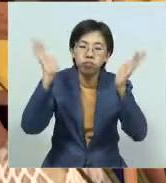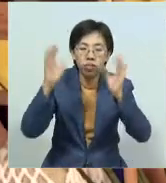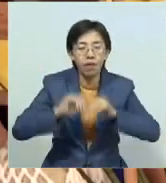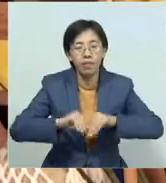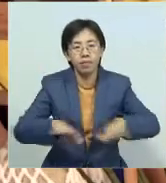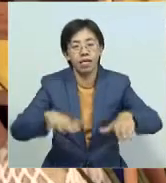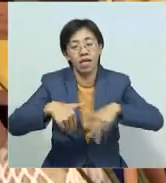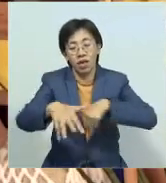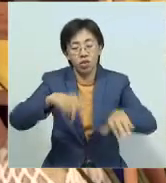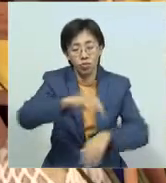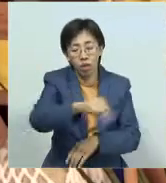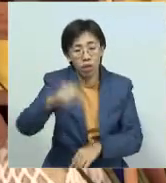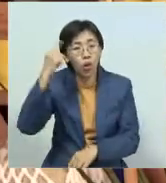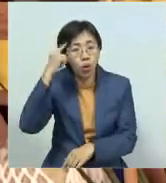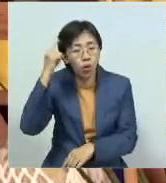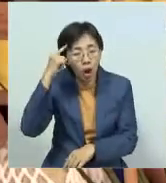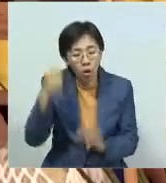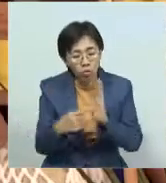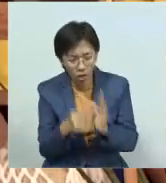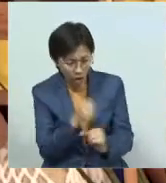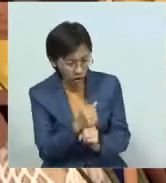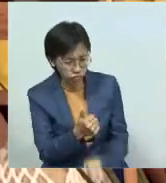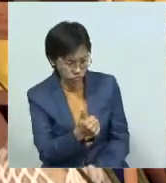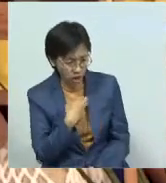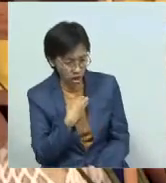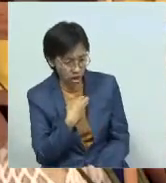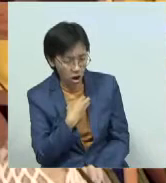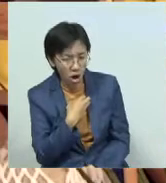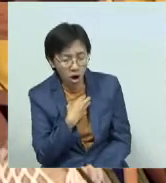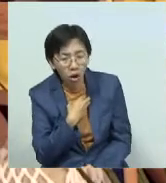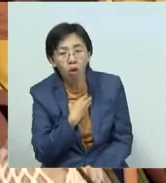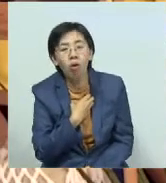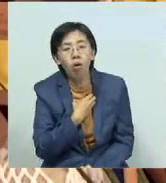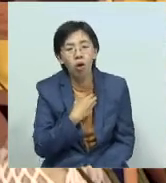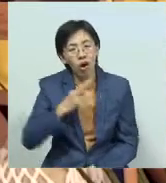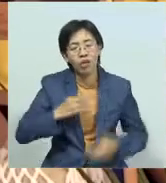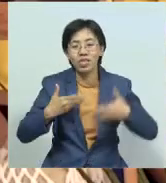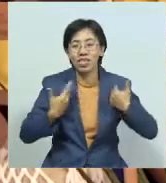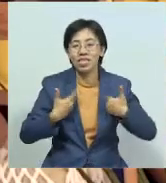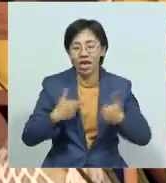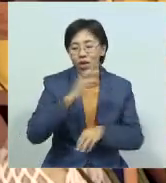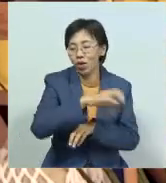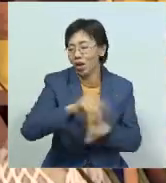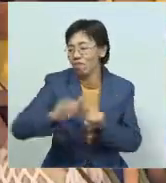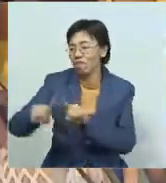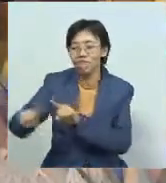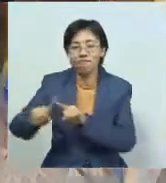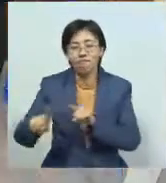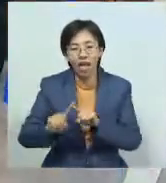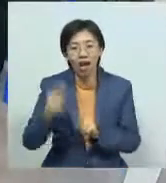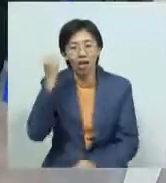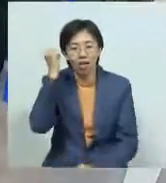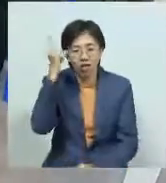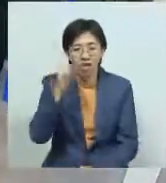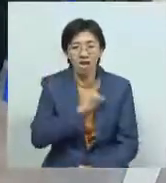พอในชุมชนรับรู้ว่ามีแบบอย่างมีต้นแบบความสำเร็จทุกคนก็อยากจะมาใช้ประโยชน์ก็เป็นที่น่าดีใจว่าวันนี้ทุกหน่วยงานทุกภาคส่วนนั้นเข้าใจบทบ